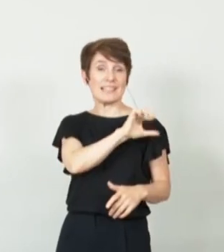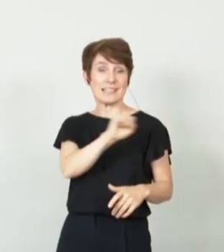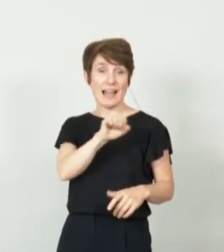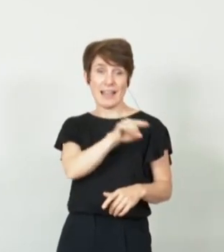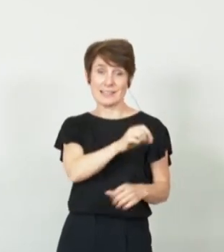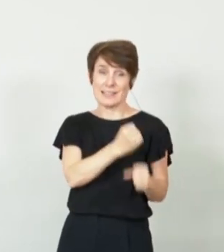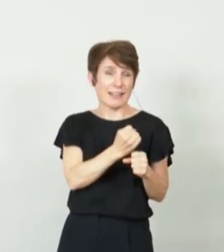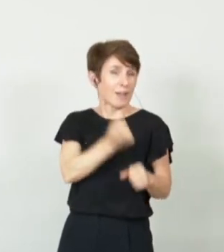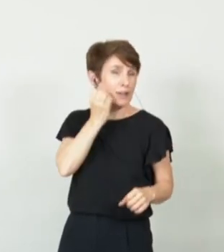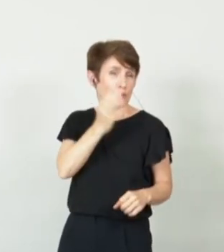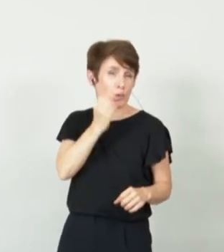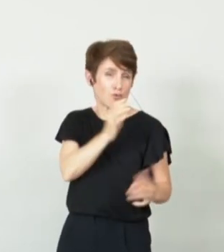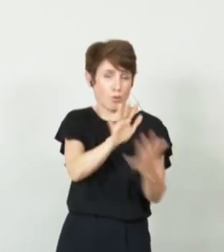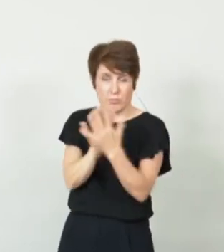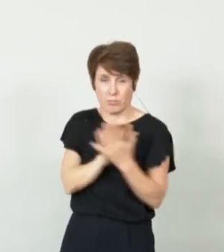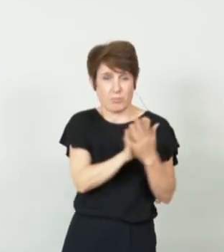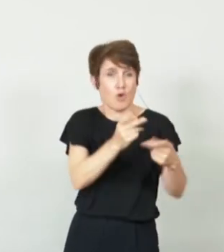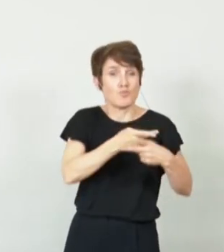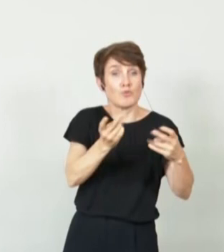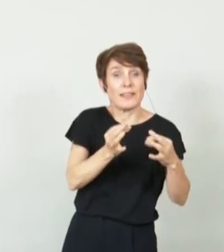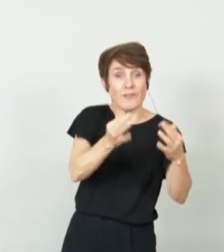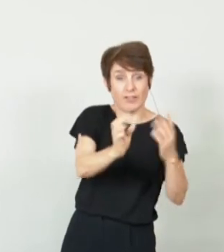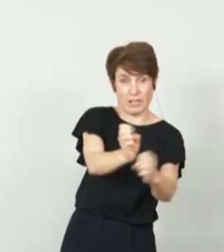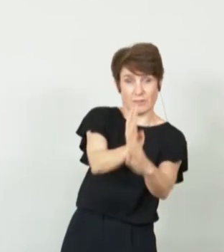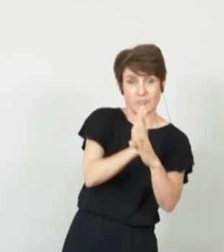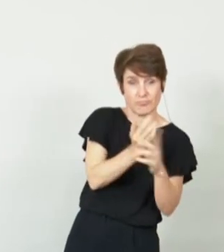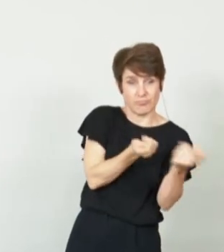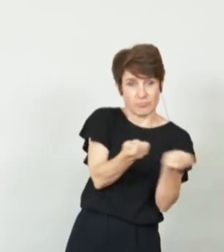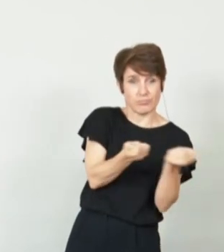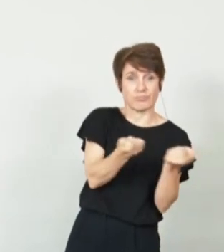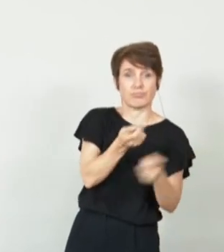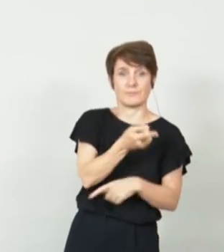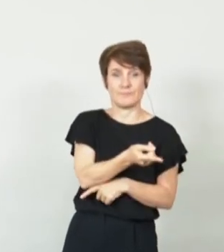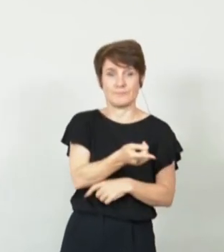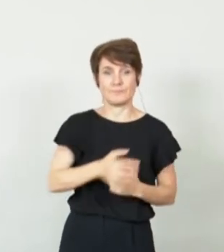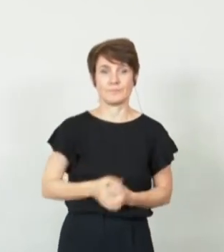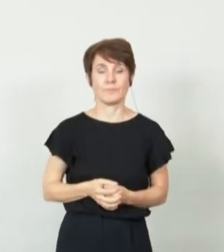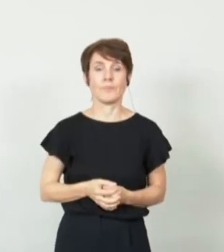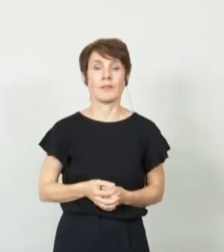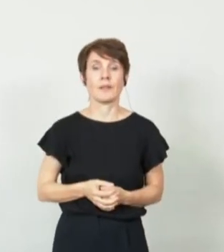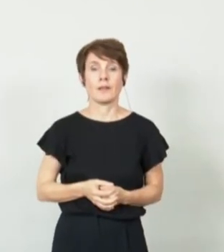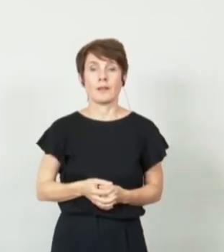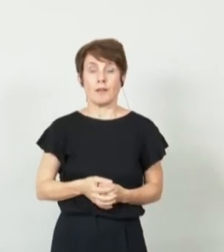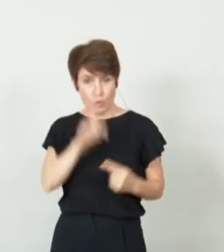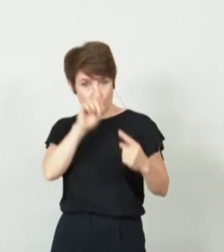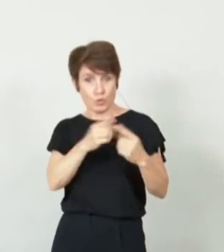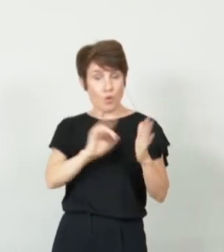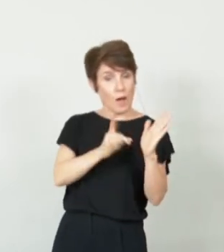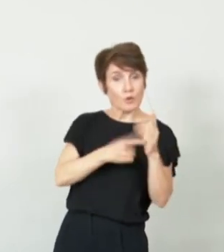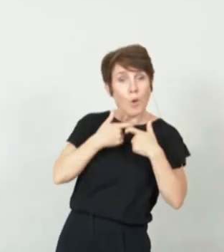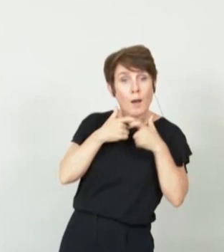auprès des publics les plus fragiles de la ville dans la mission de développer l'accès aux droits